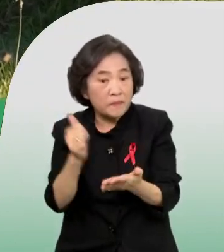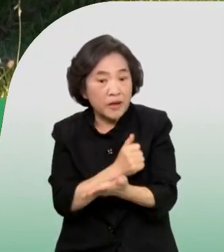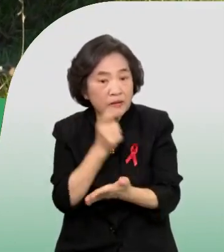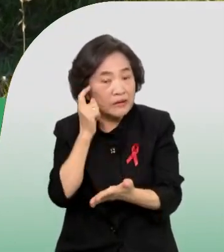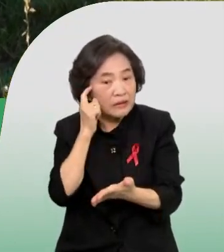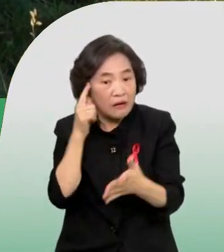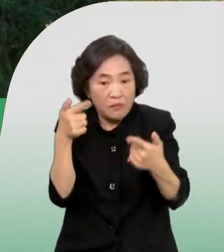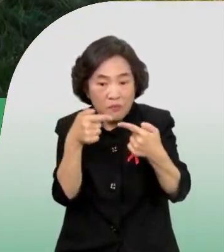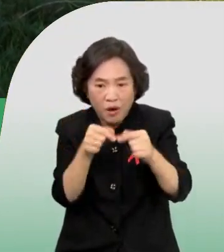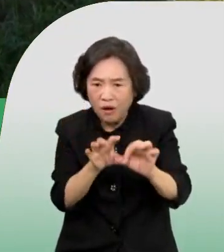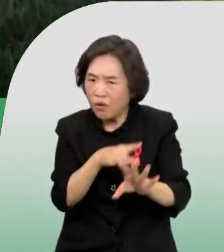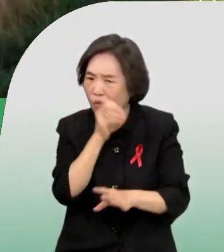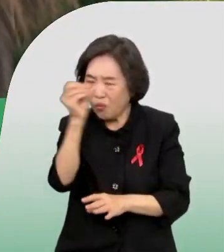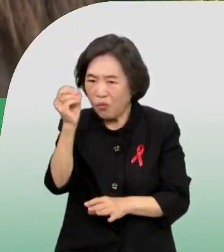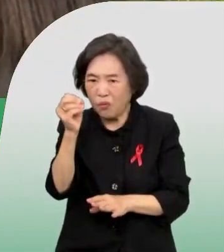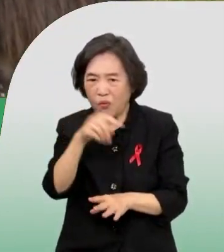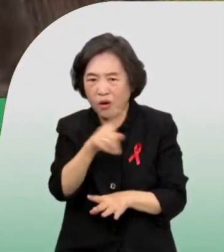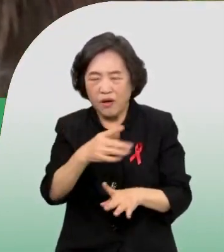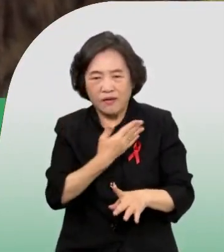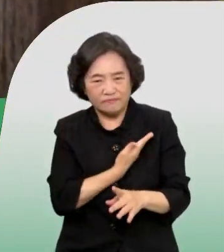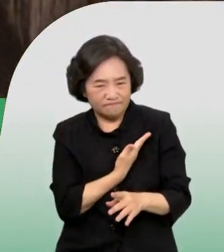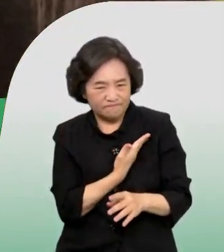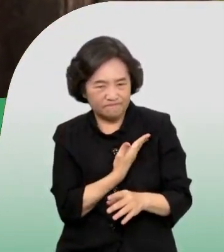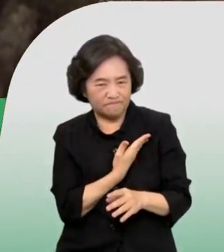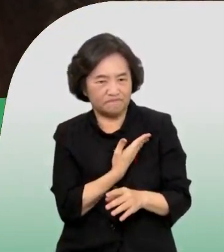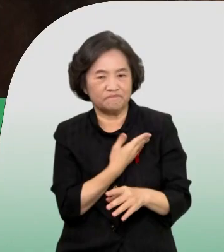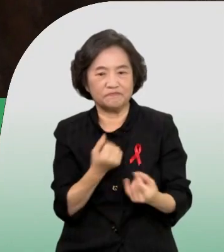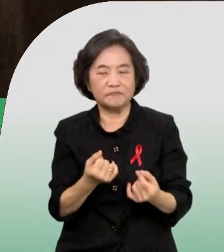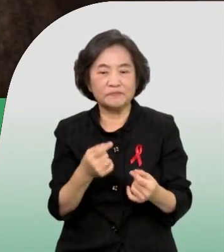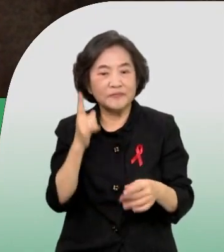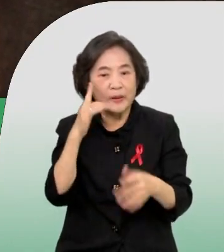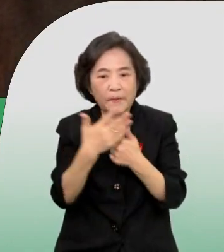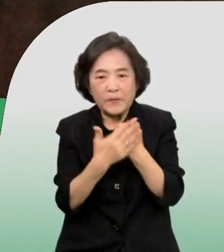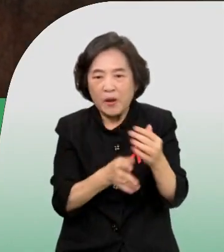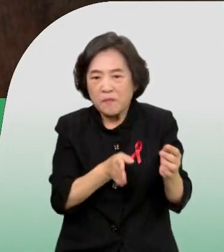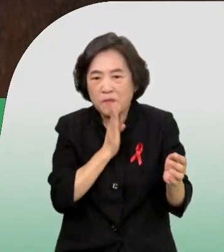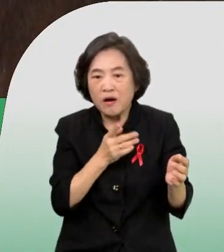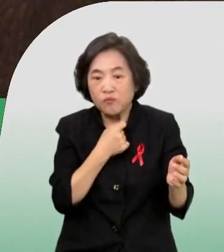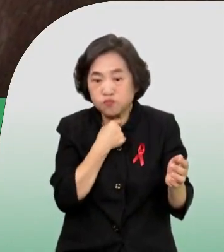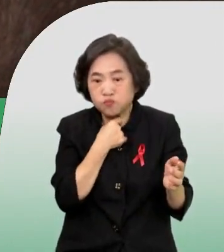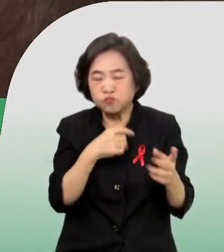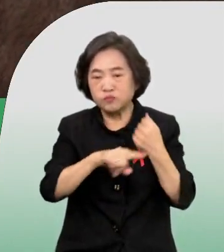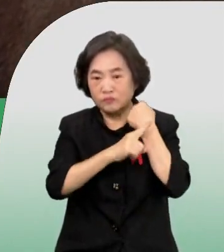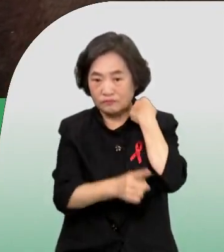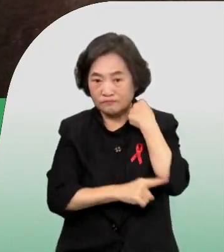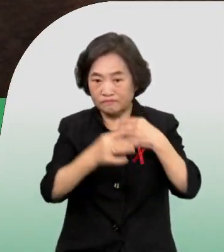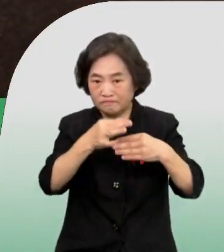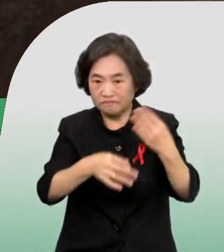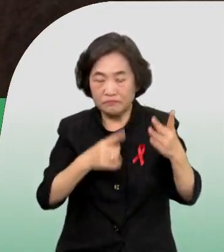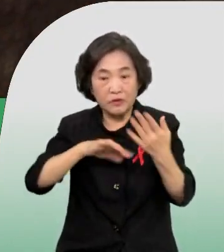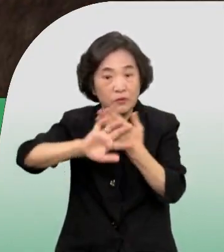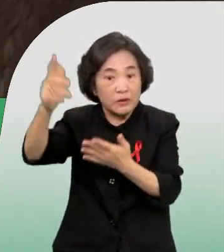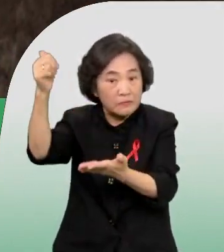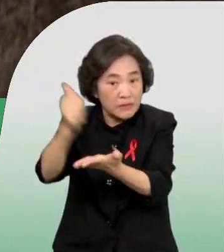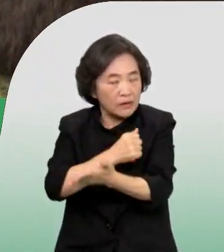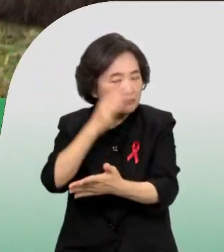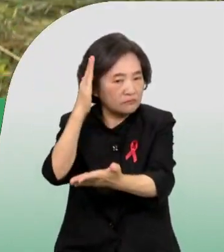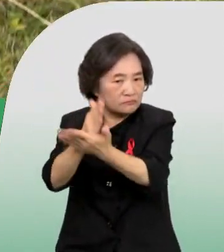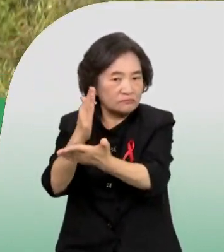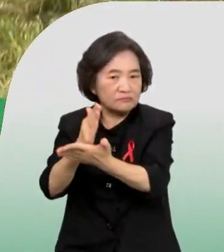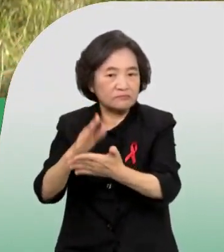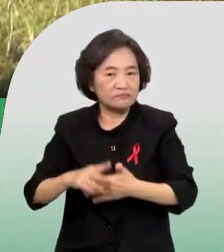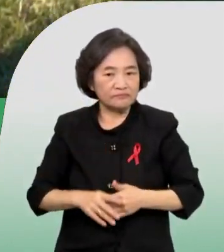针的提醒。为了保证冰岛马纯正的血统，冰岛法律都很完全禁止进口马